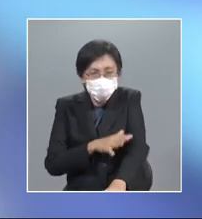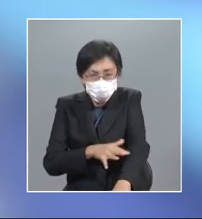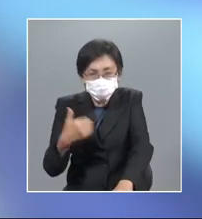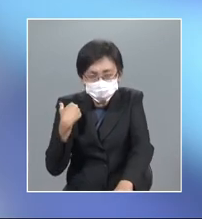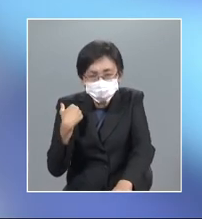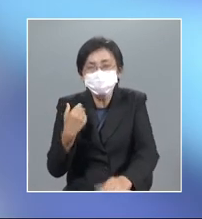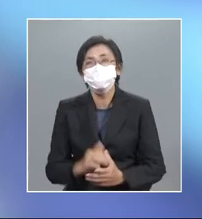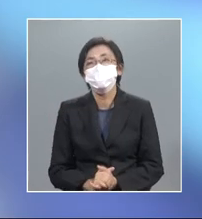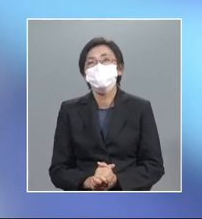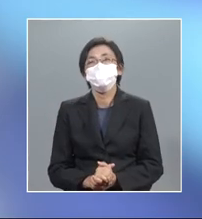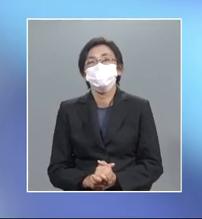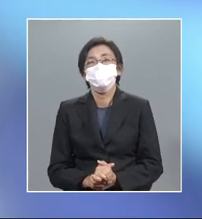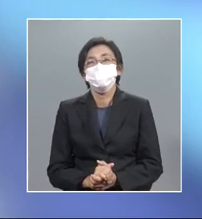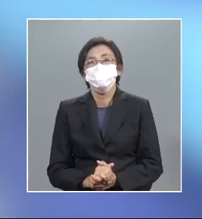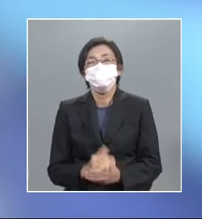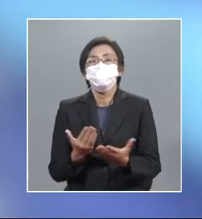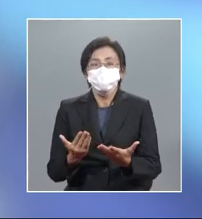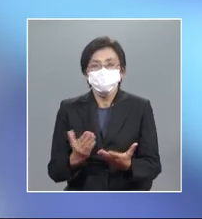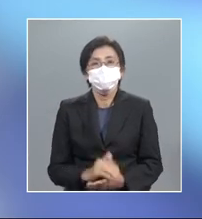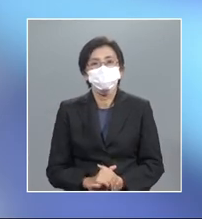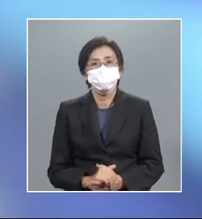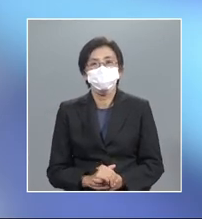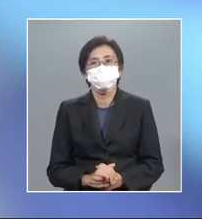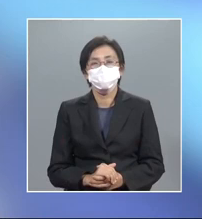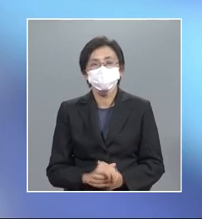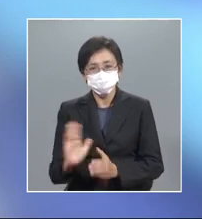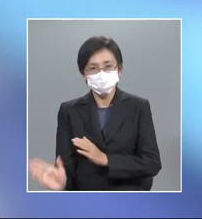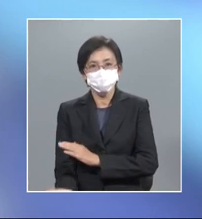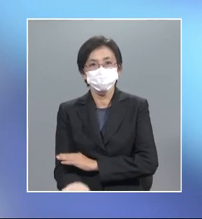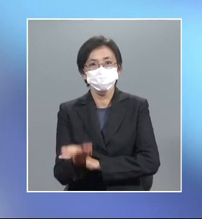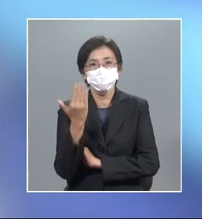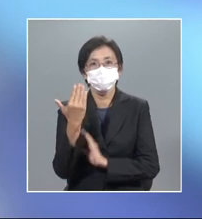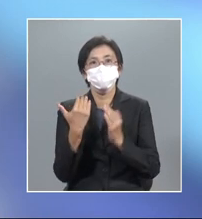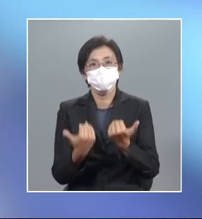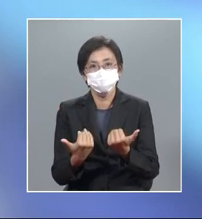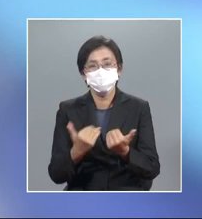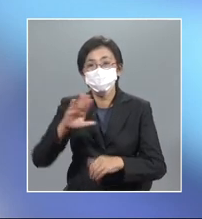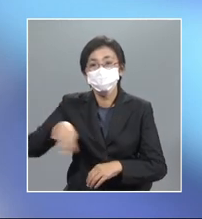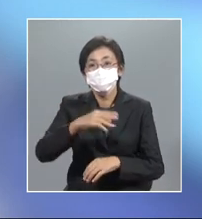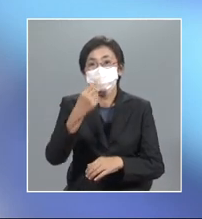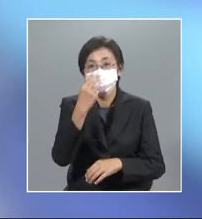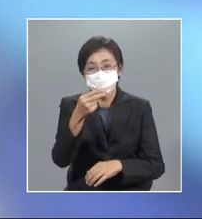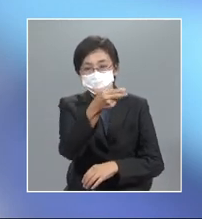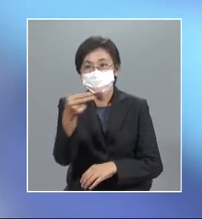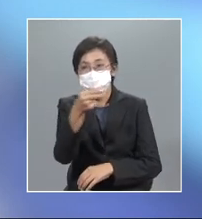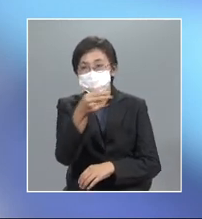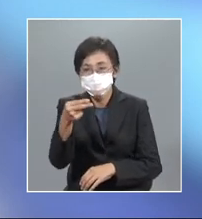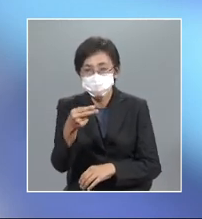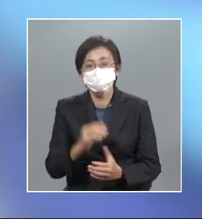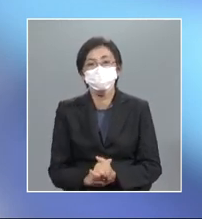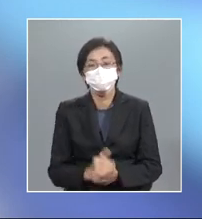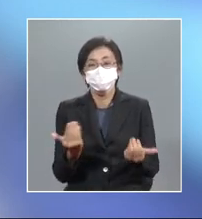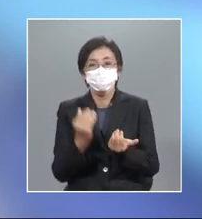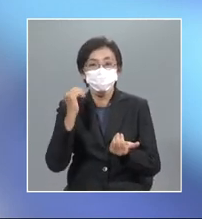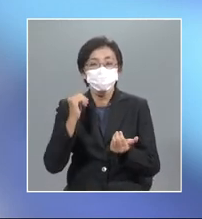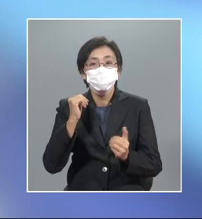นี้เนี่ยนะครับหนูชมครับหลังจากนั้นครับเช้าวันนี้ก็อย่างที่เราได้เห็นเมื่อสักครู่ครับคุณไอซ์